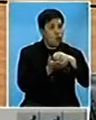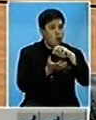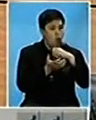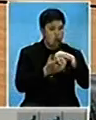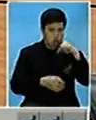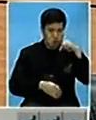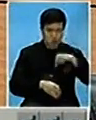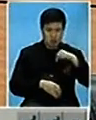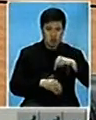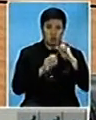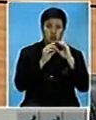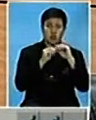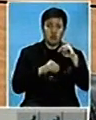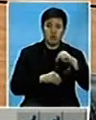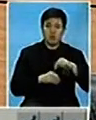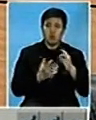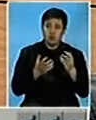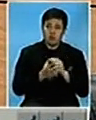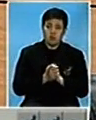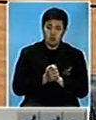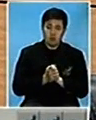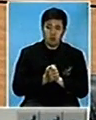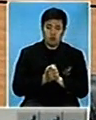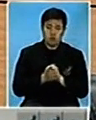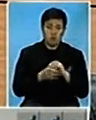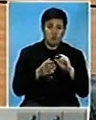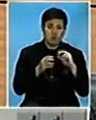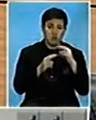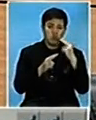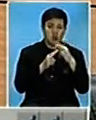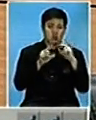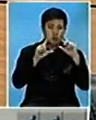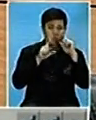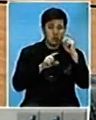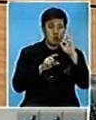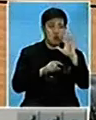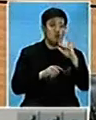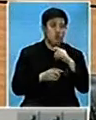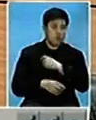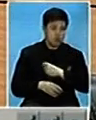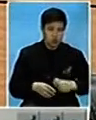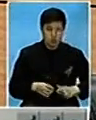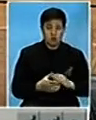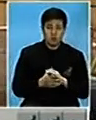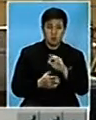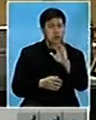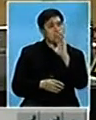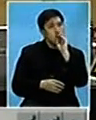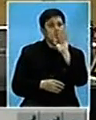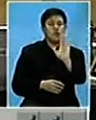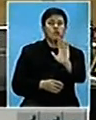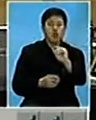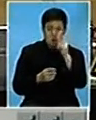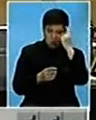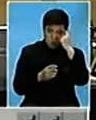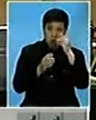ครับทำให้ระคายเบื้องพระยุคลบาท ท่านพิเชษท่านก็ไม่ต้องพูดถึงแล้วเมื่อกี้ผม